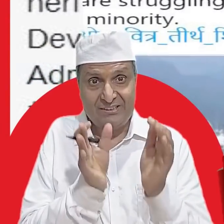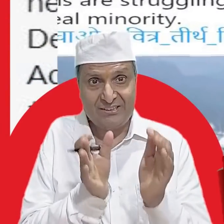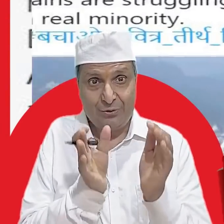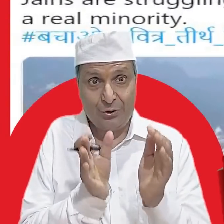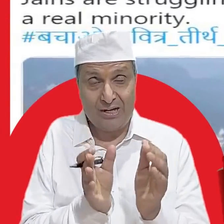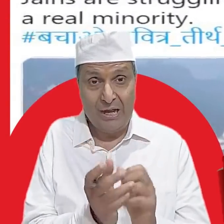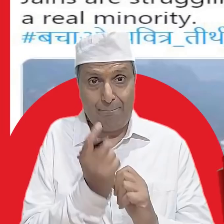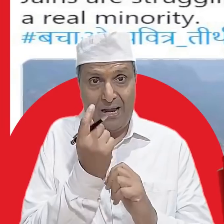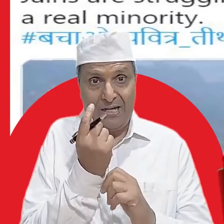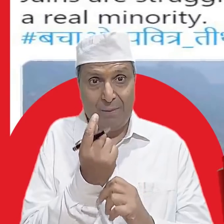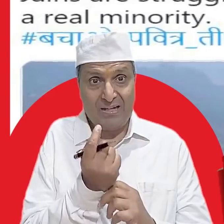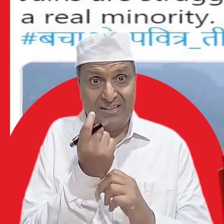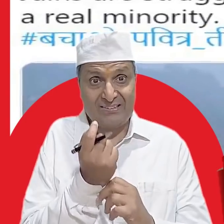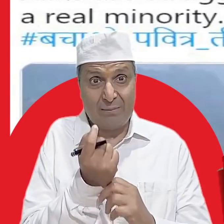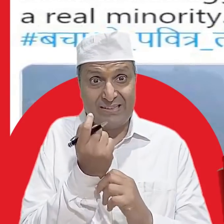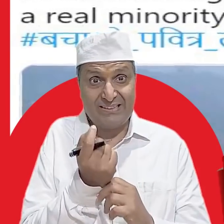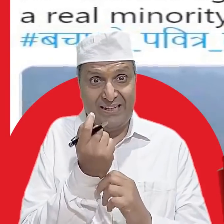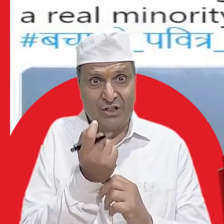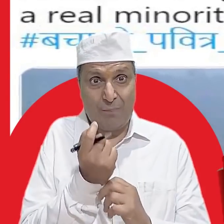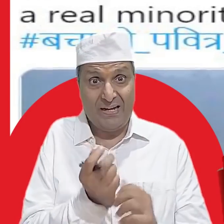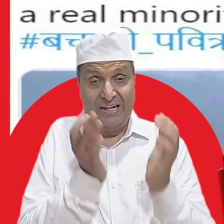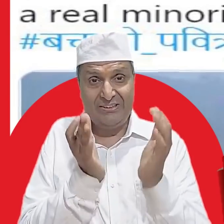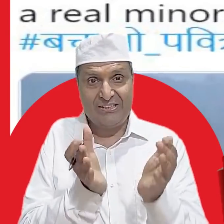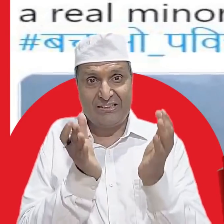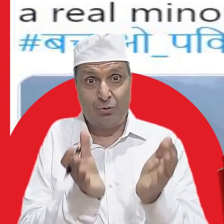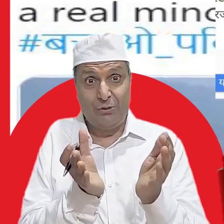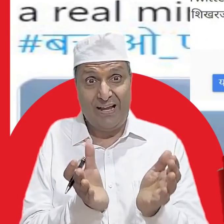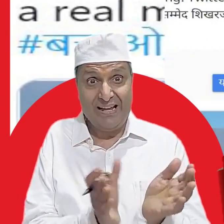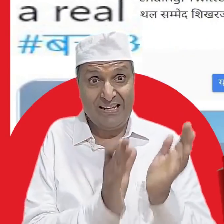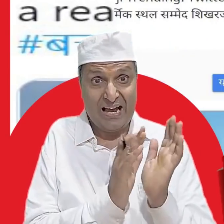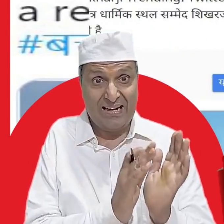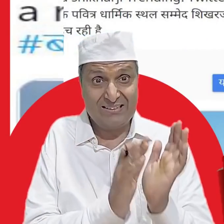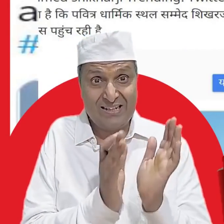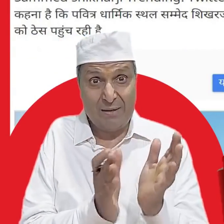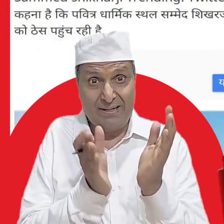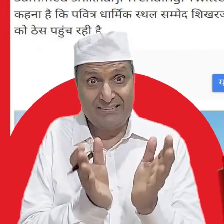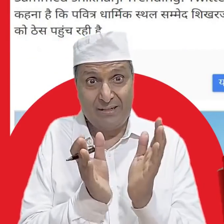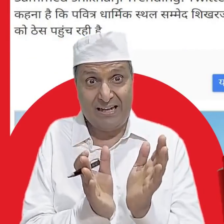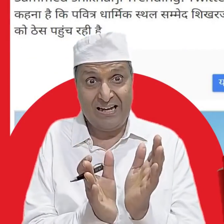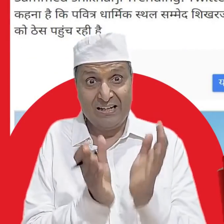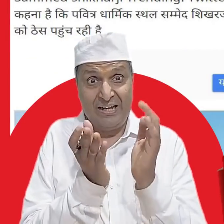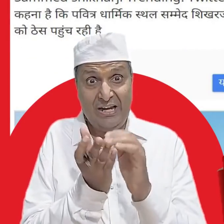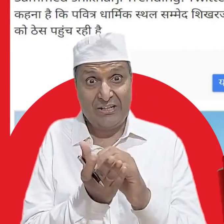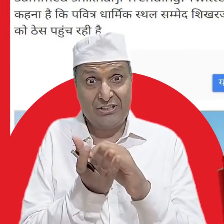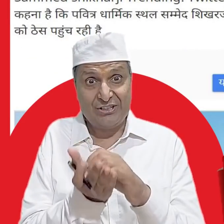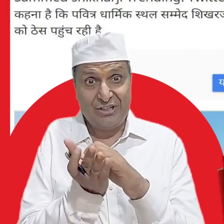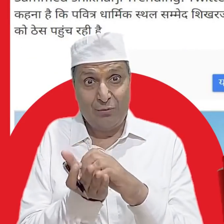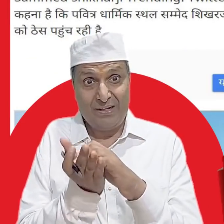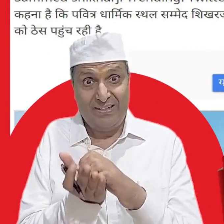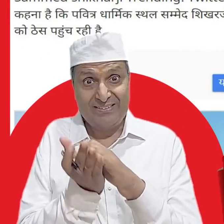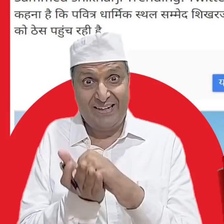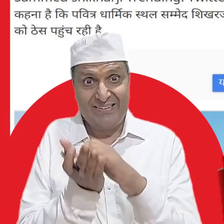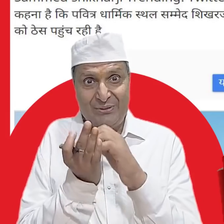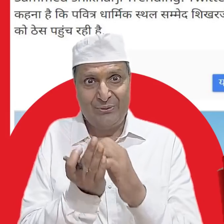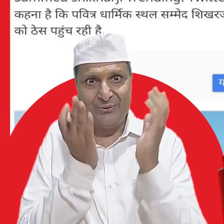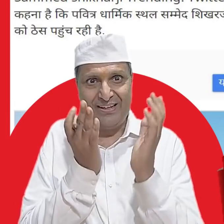20,000 से ज्यादा ट्वीट होकर पहली बार जैन समाज के तीर्थ के ऊपर इतने ज्यादा ट्वीट हुए कि आज तक ने अपने डिसन में कहा कि एक शिखर जी के ऊपर